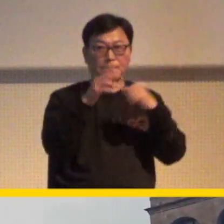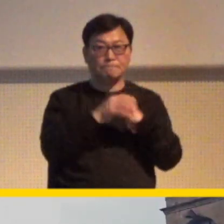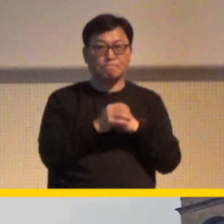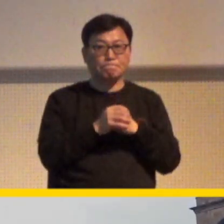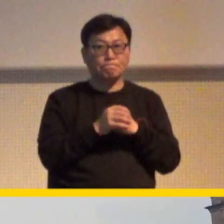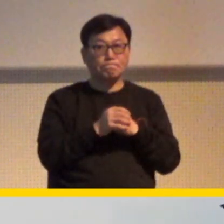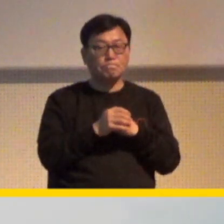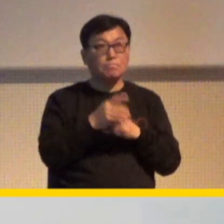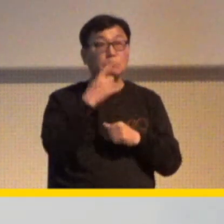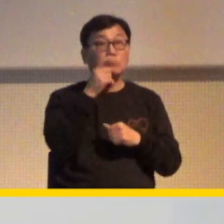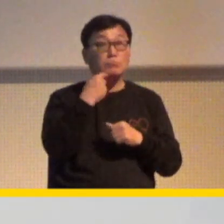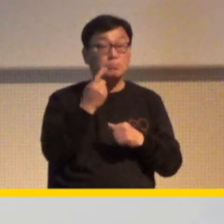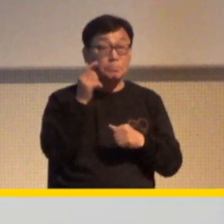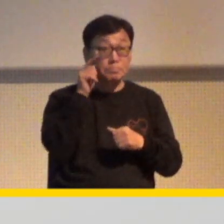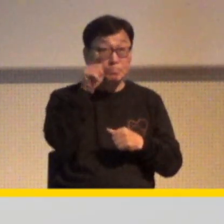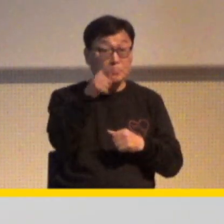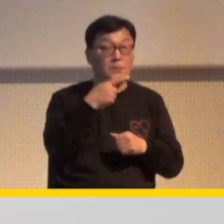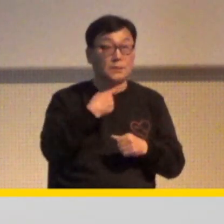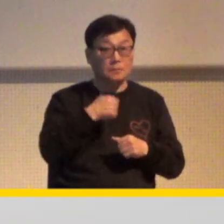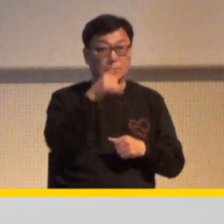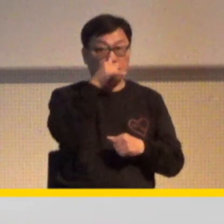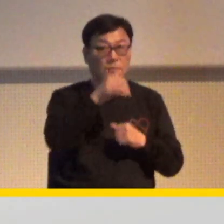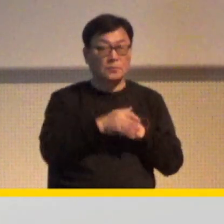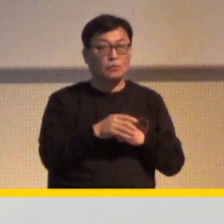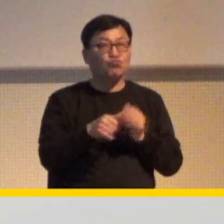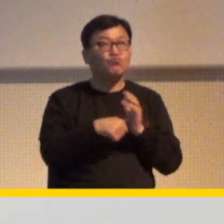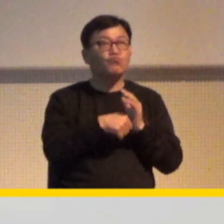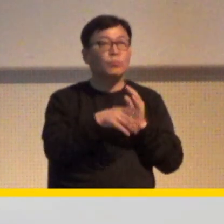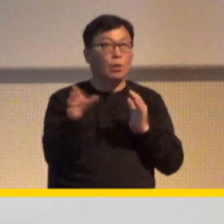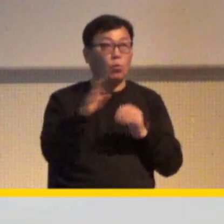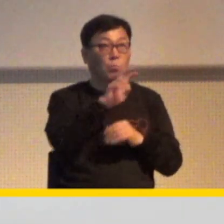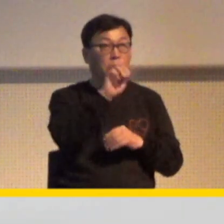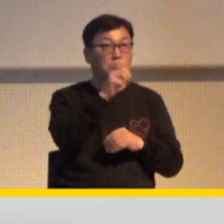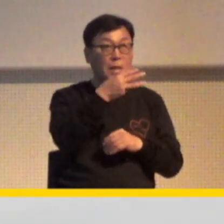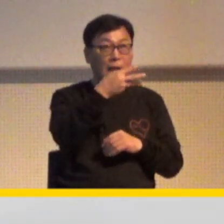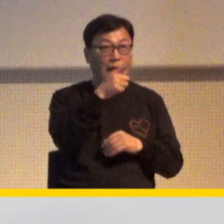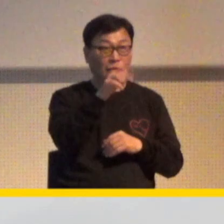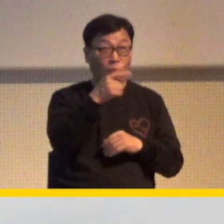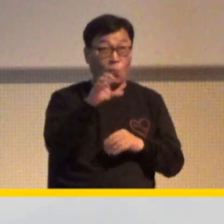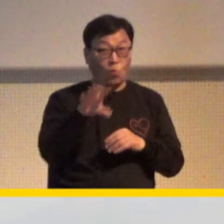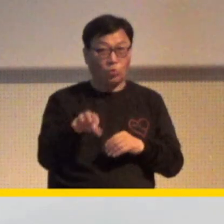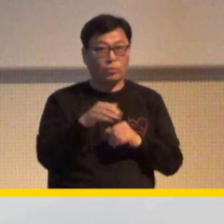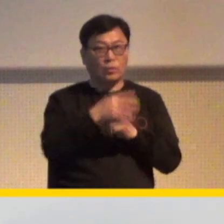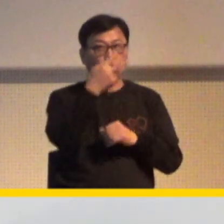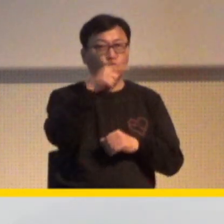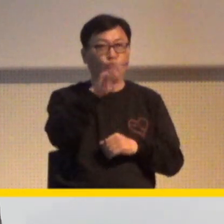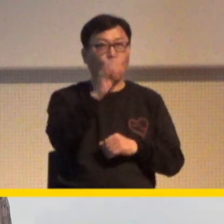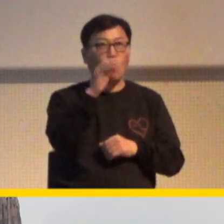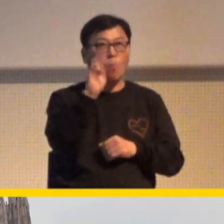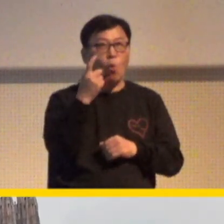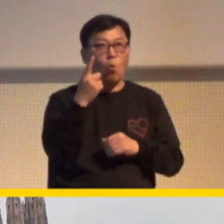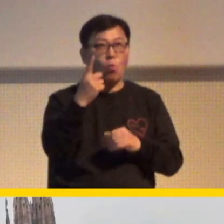신부님이 다 가보셨던 여기는 유명하죠. 네. 밀라노 두오모 성당. 두오모. 네.